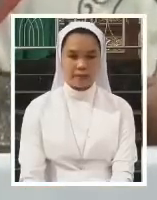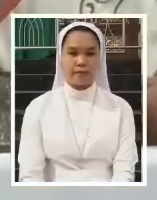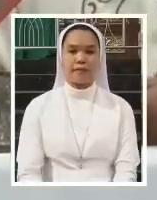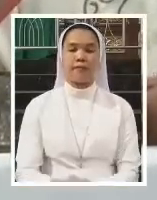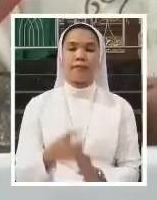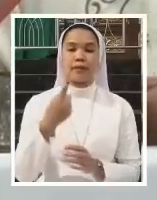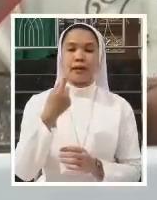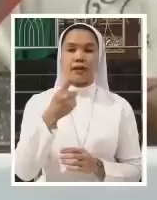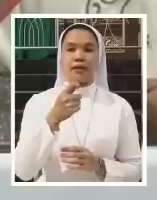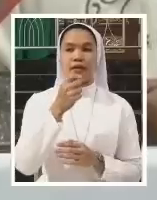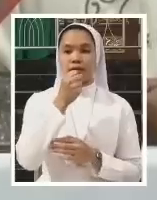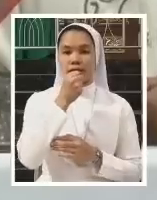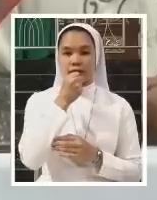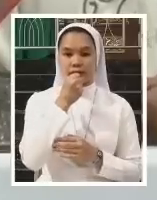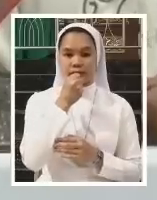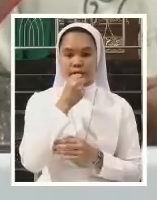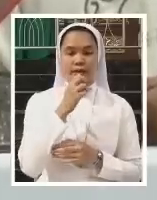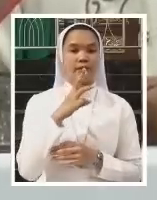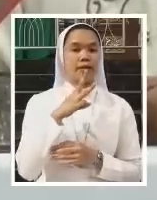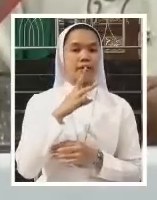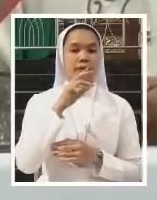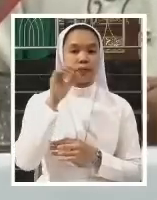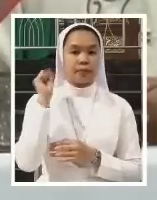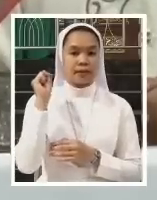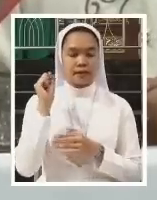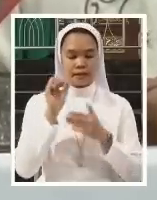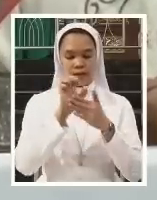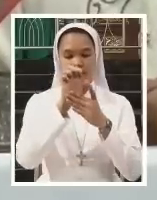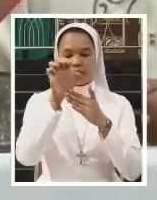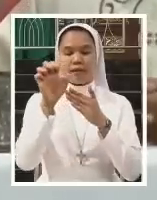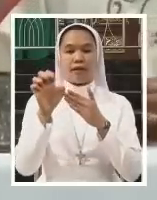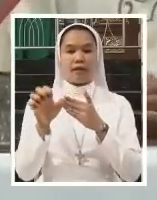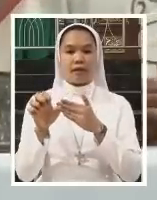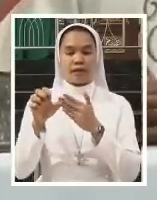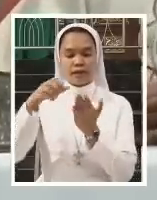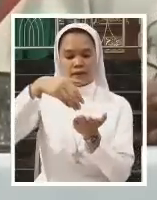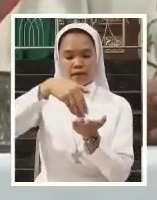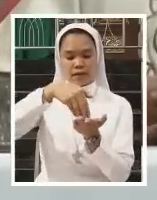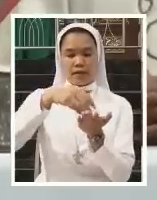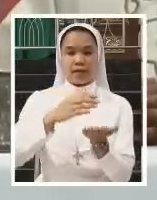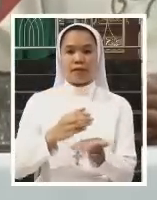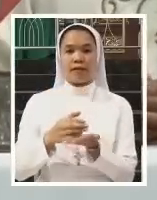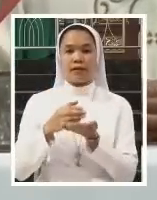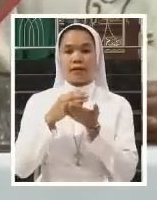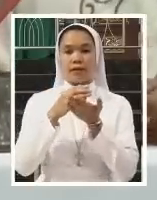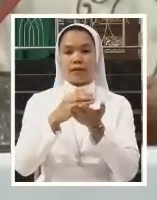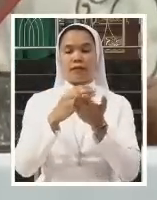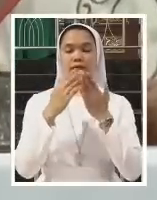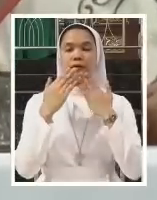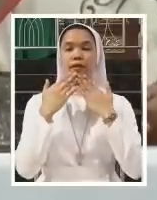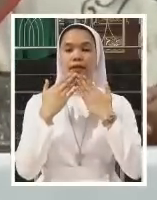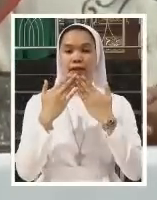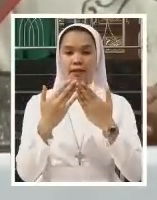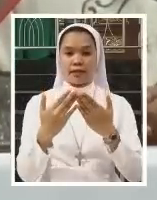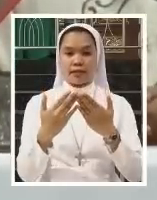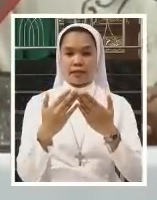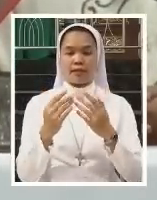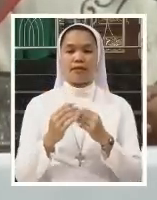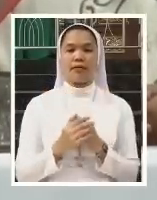Siriman pakapamanggi, pagkuha niya maning kalis asin giraray pagpasalamat sa